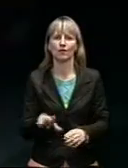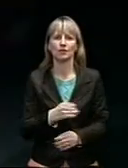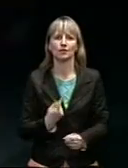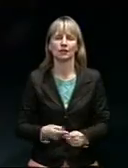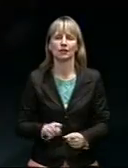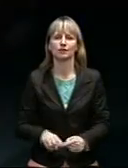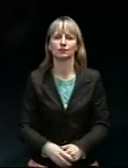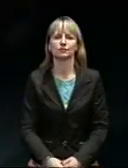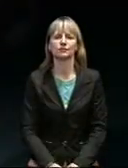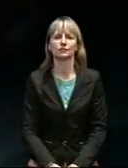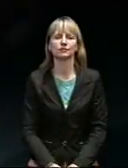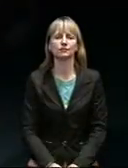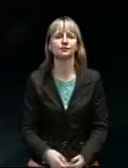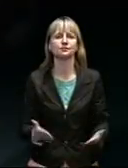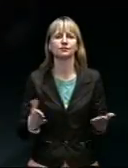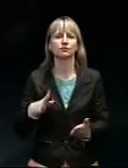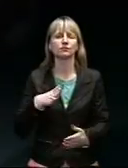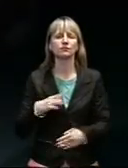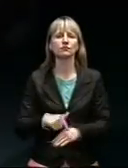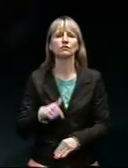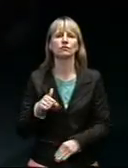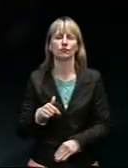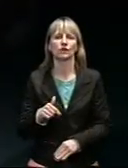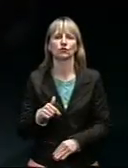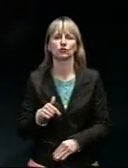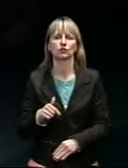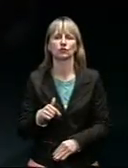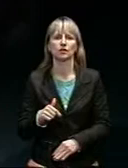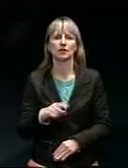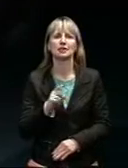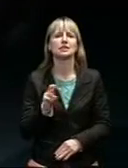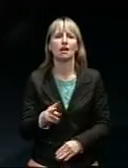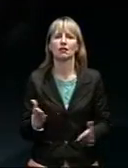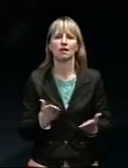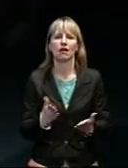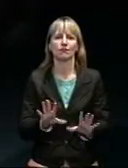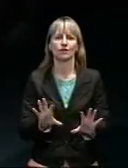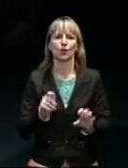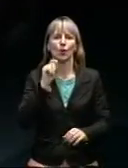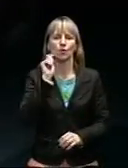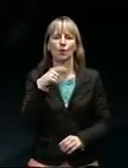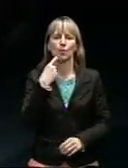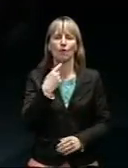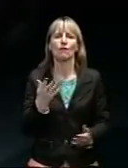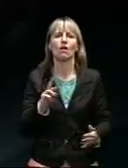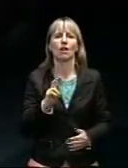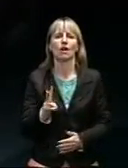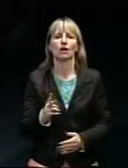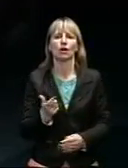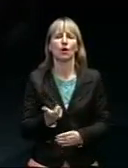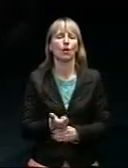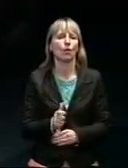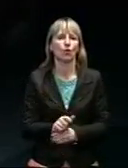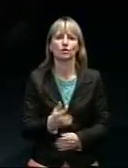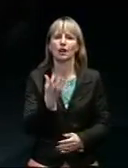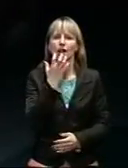А які були відчуття, зал, як сприймає українську мову, українську пісню? Очень тепло.